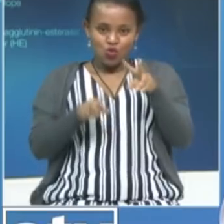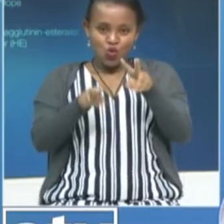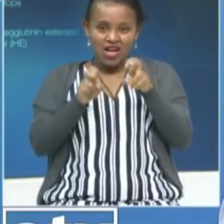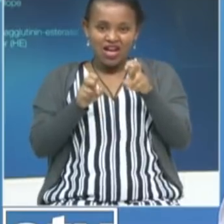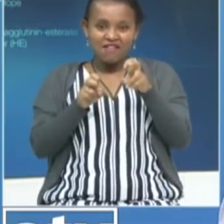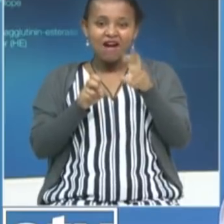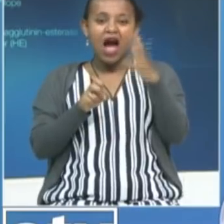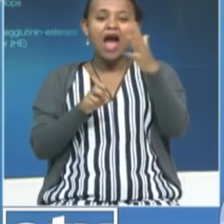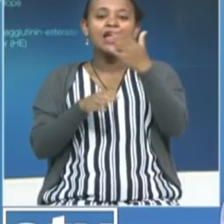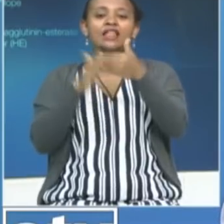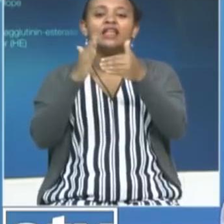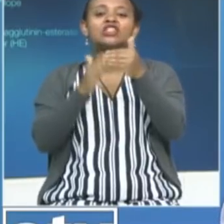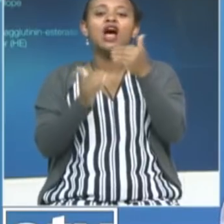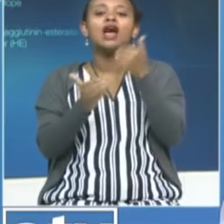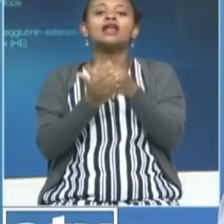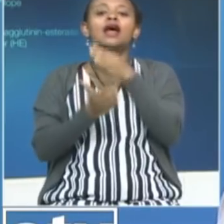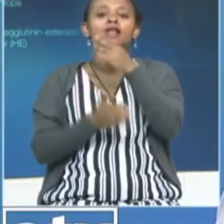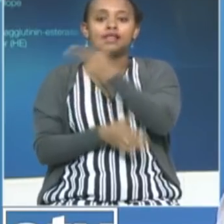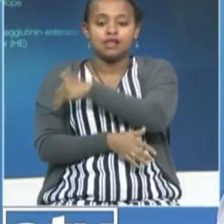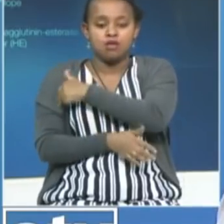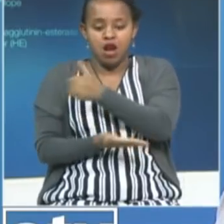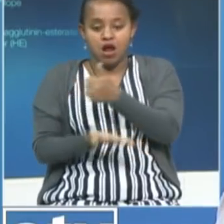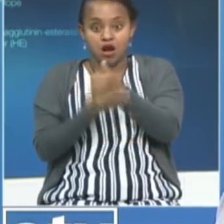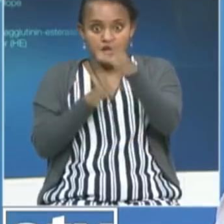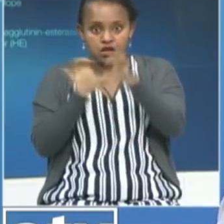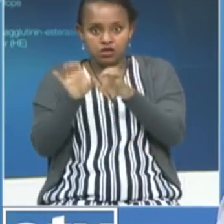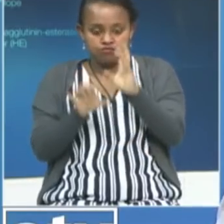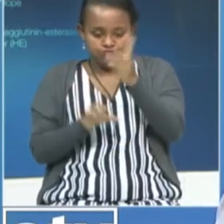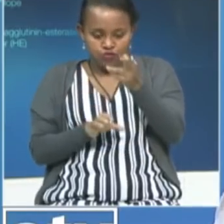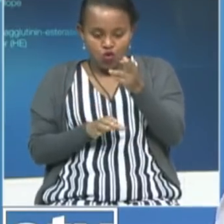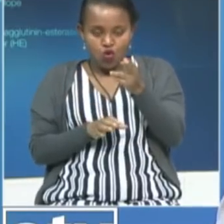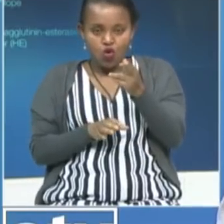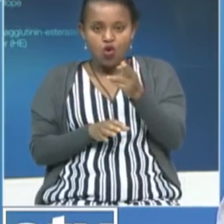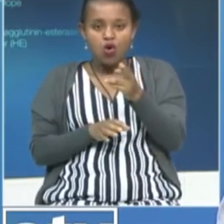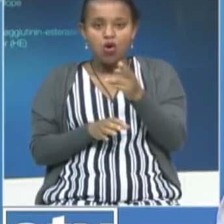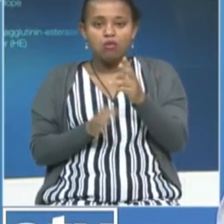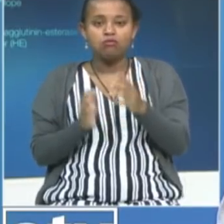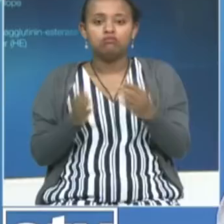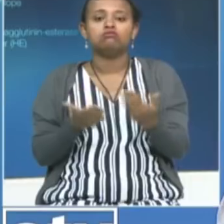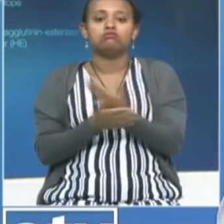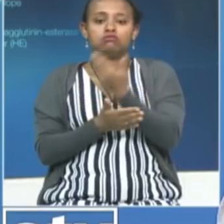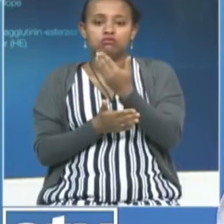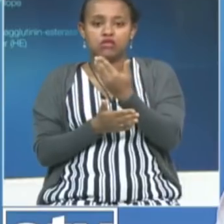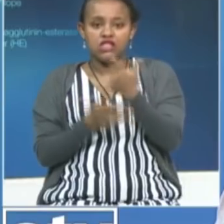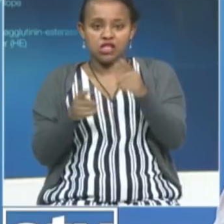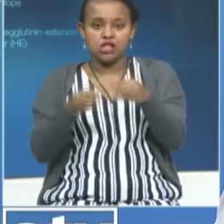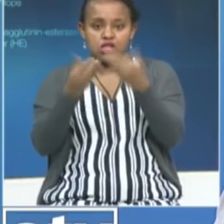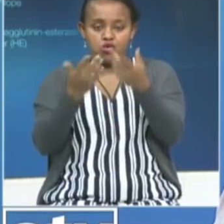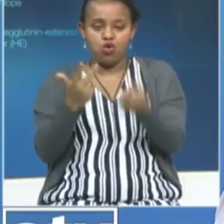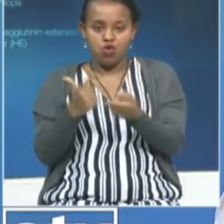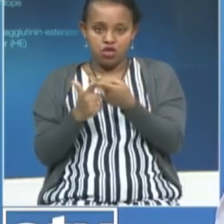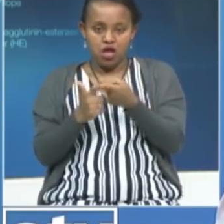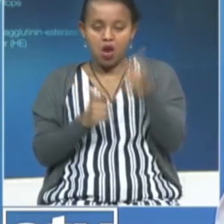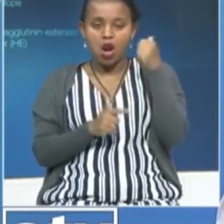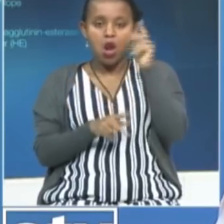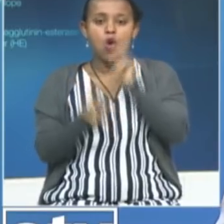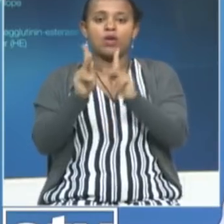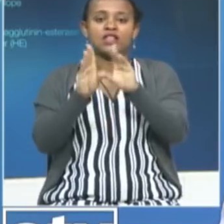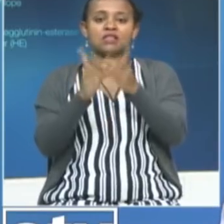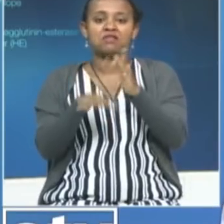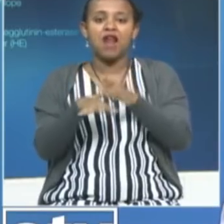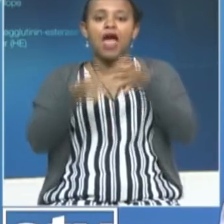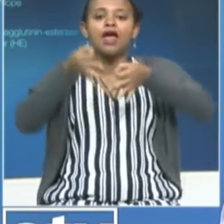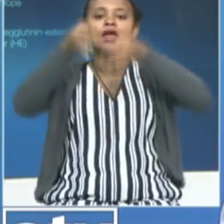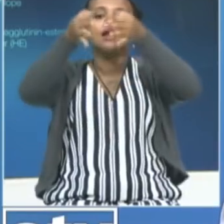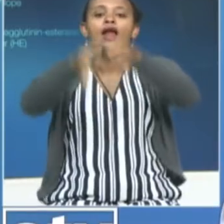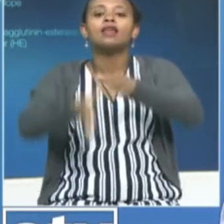አይነት ደረጃ እንዳይደርስ ሕክምና እርዳታ ሲደረግ ቶሎ የማገገም እድል ይሰጠዋል። ሁለተኛ ሌላው ማህበረሰብ ክፍል ላይ